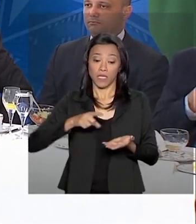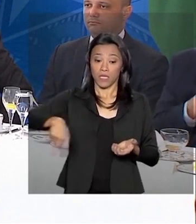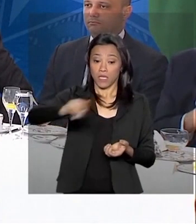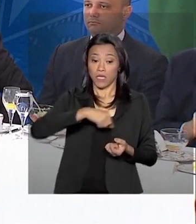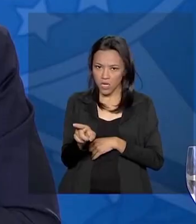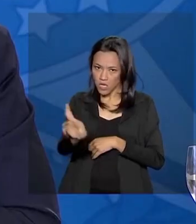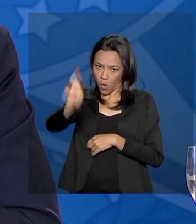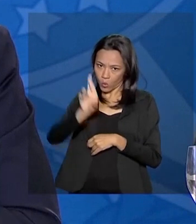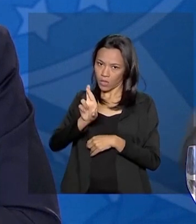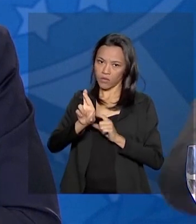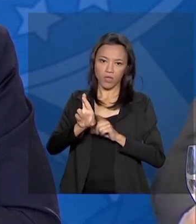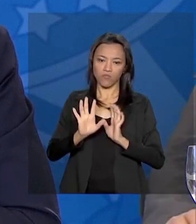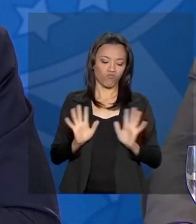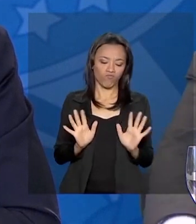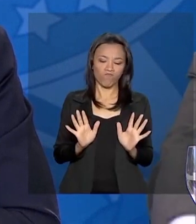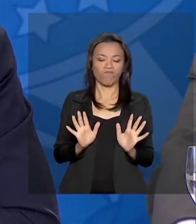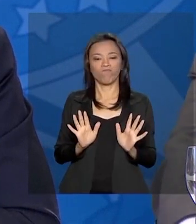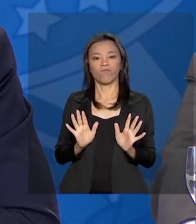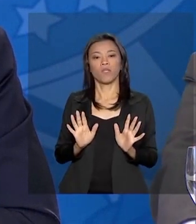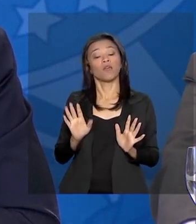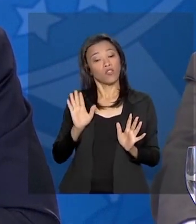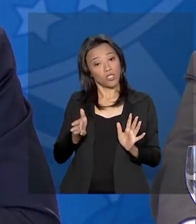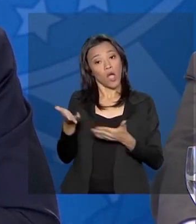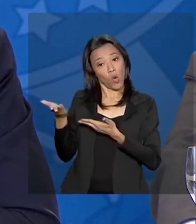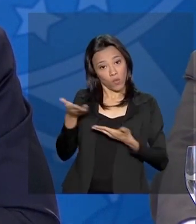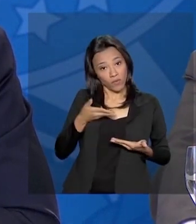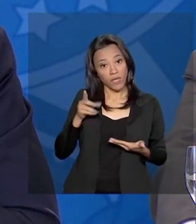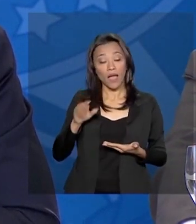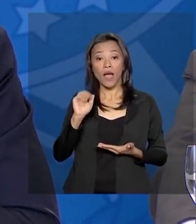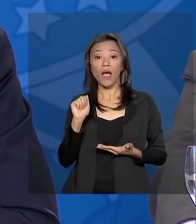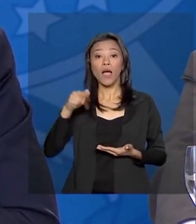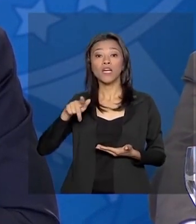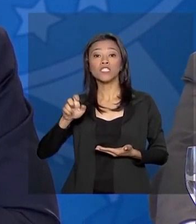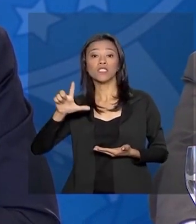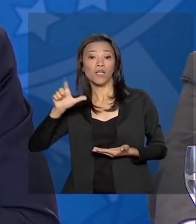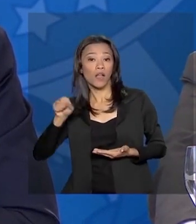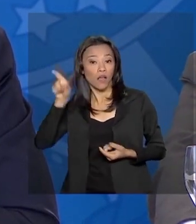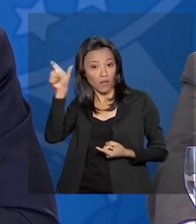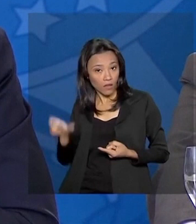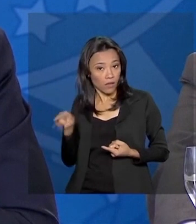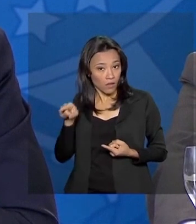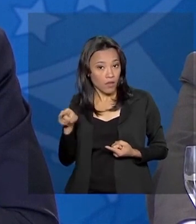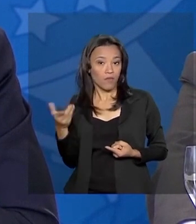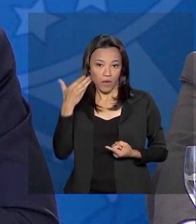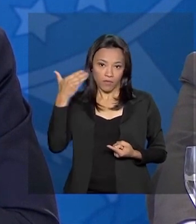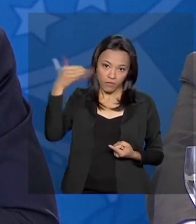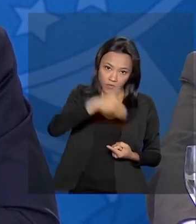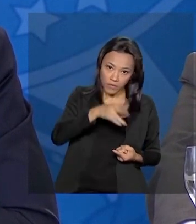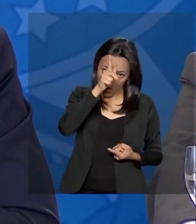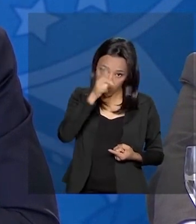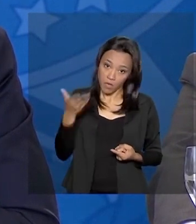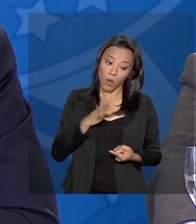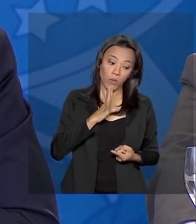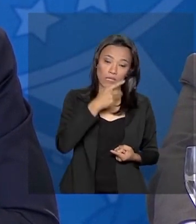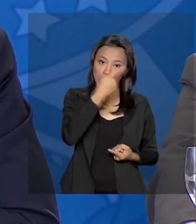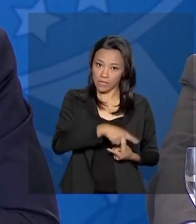sagte Bolsonaro anschließend. Jetzt schlug der brasilianische Präsident eine Wette vor. Ich habe Macron und Merkel zu einem Flug